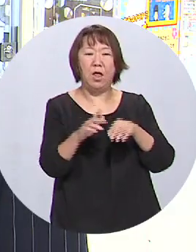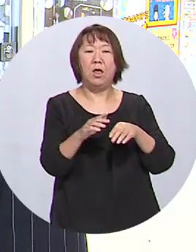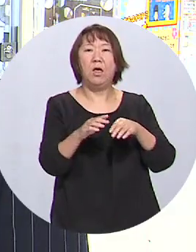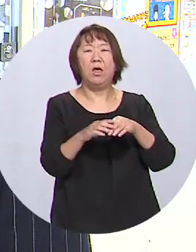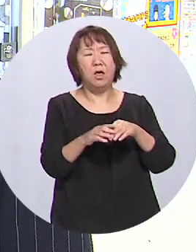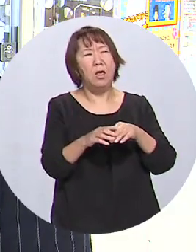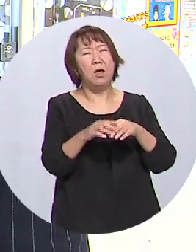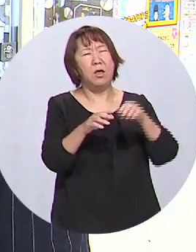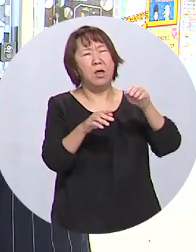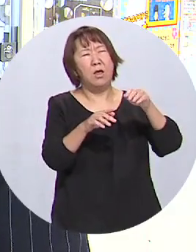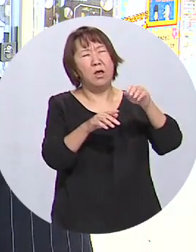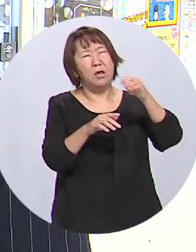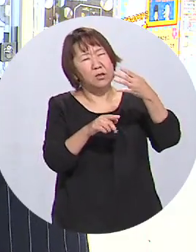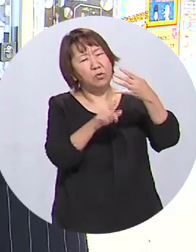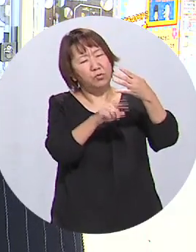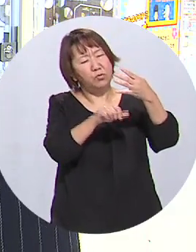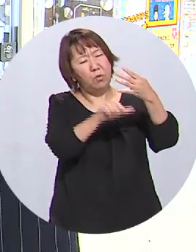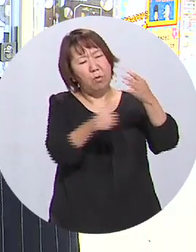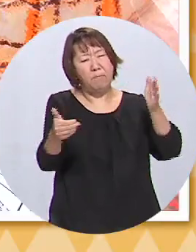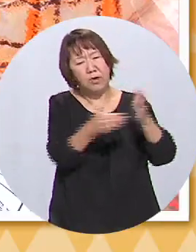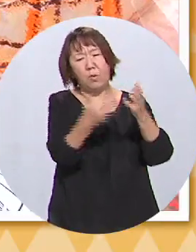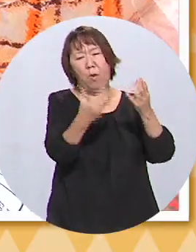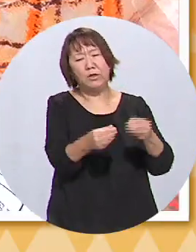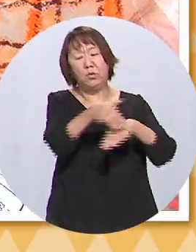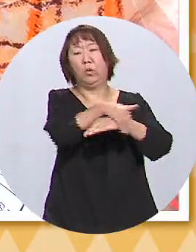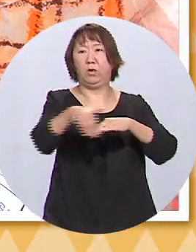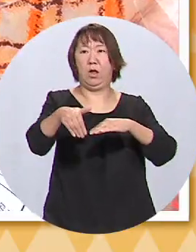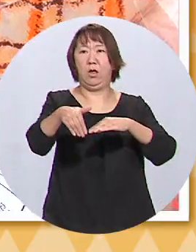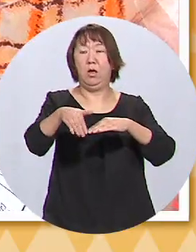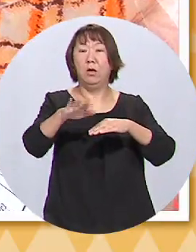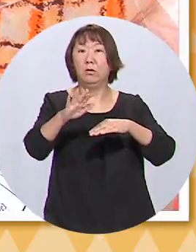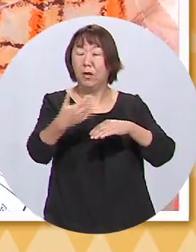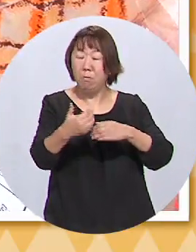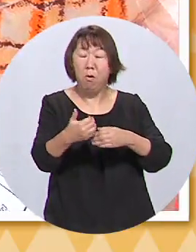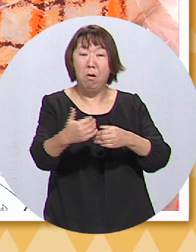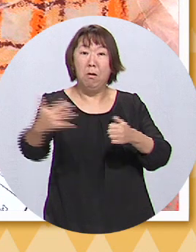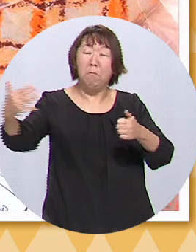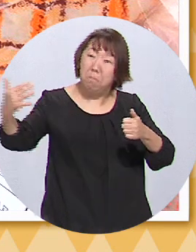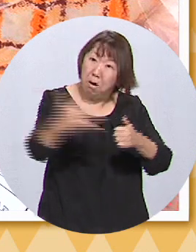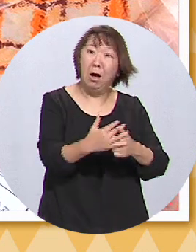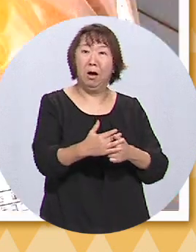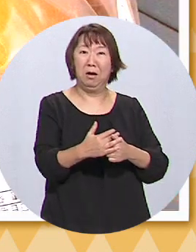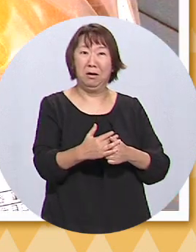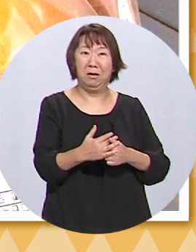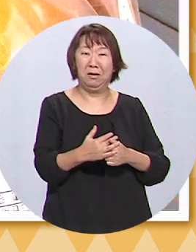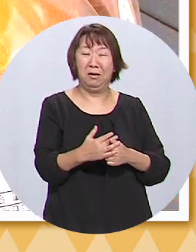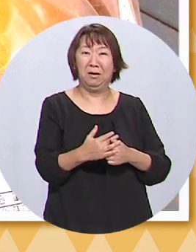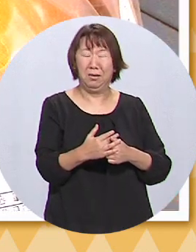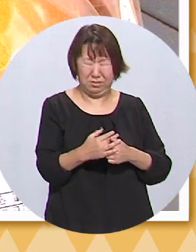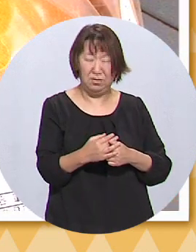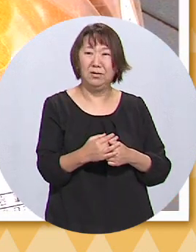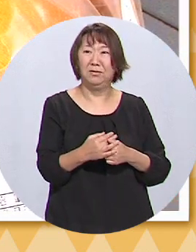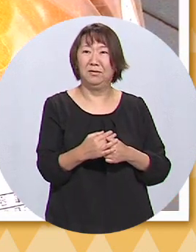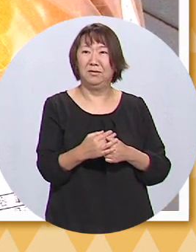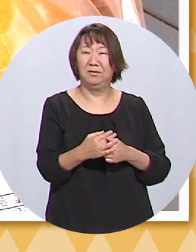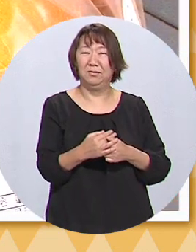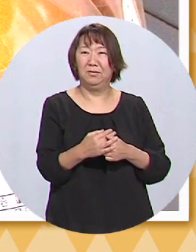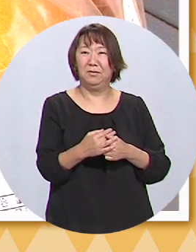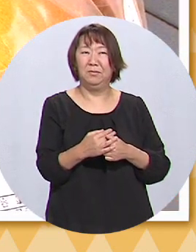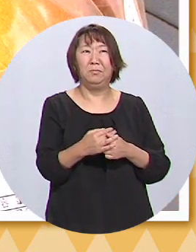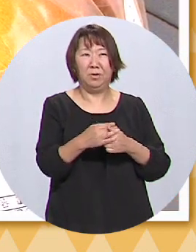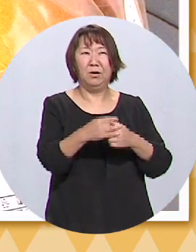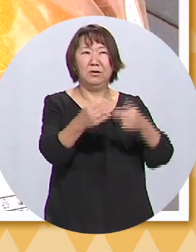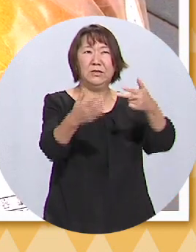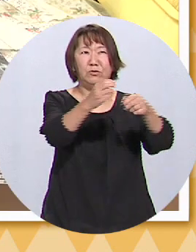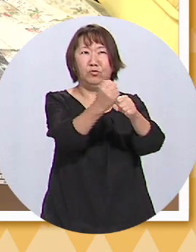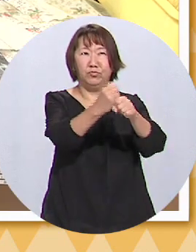で一旦終了の予定だったんですけれど、あまりにもお客様のですね、 反応がすごく良くて、まあ、一粒さん